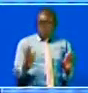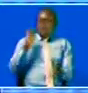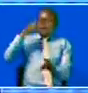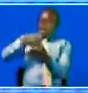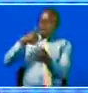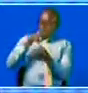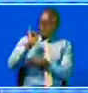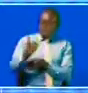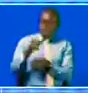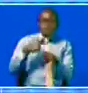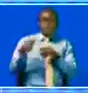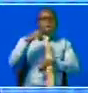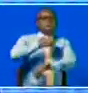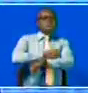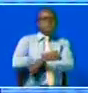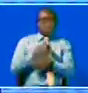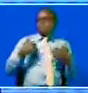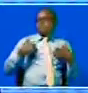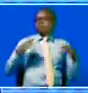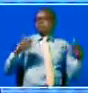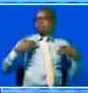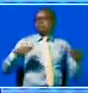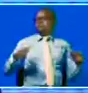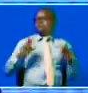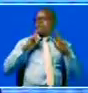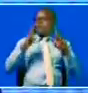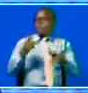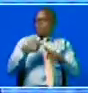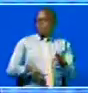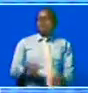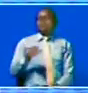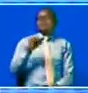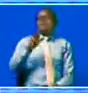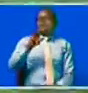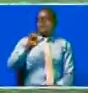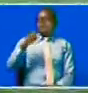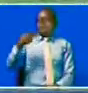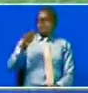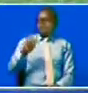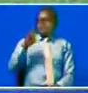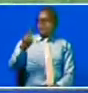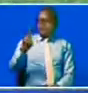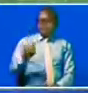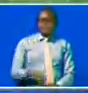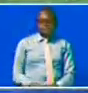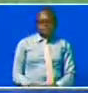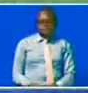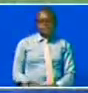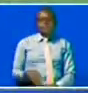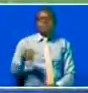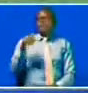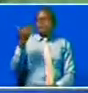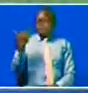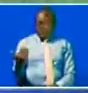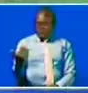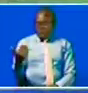hilo, ila utawala wa shule umekanusha madai hayo. Hussein Mohamed anatupa habari hiyo. Ambaye tumemficha ni wa